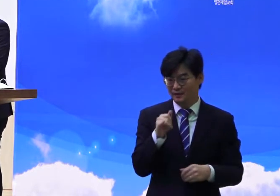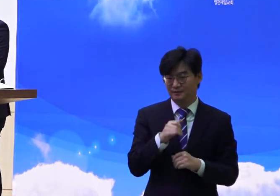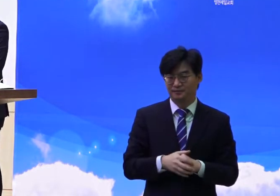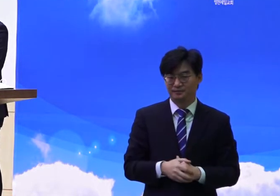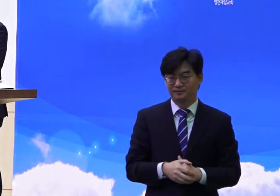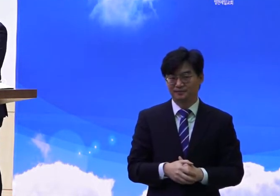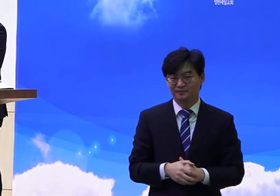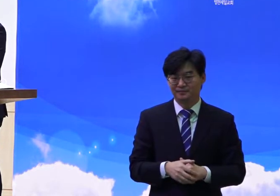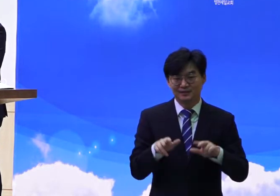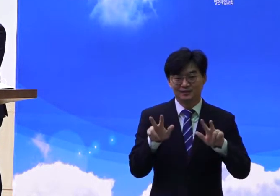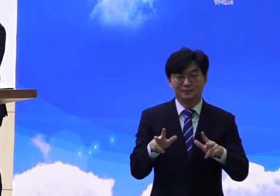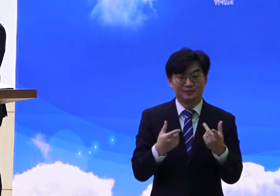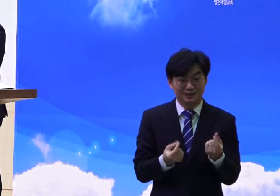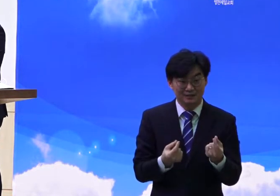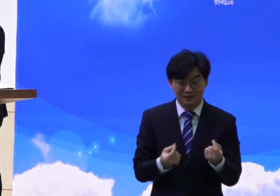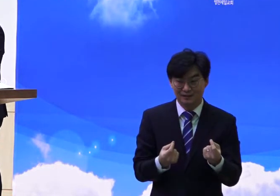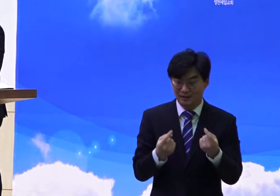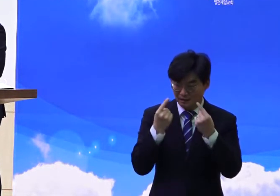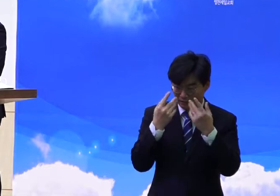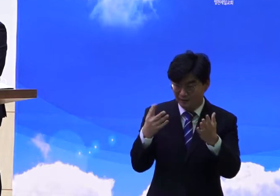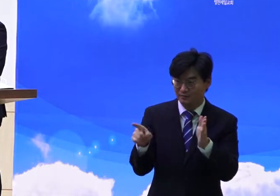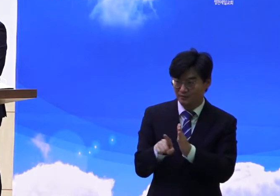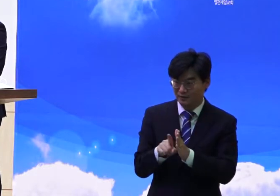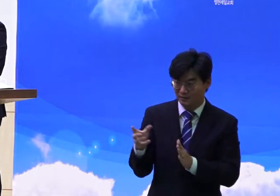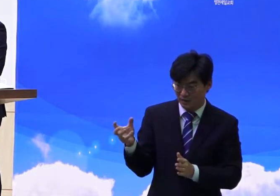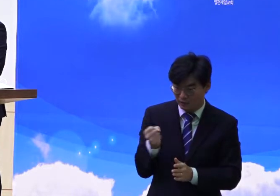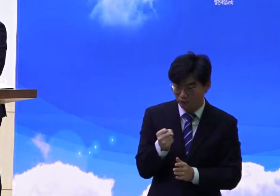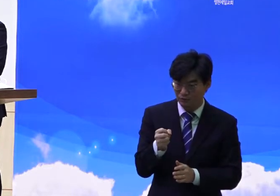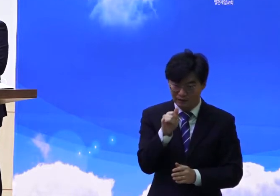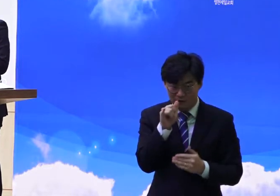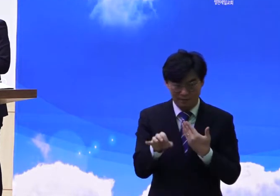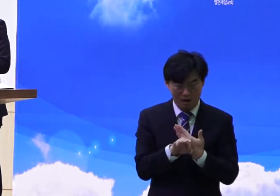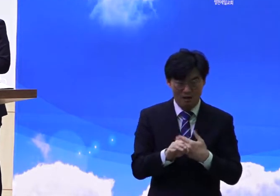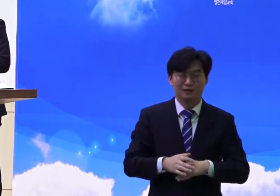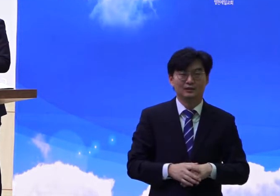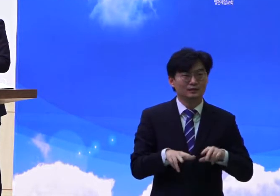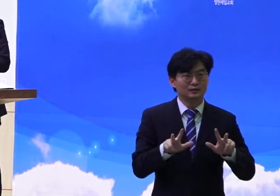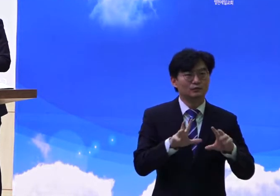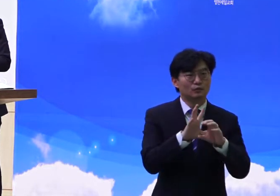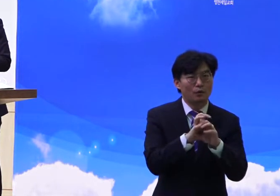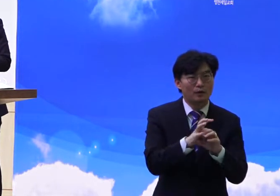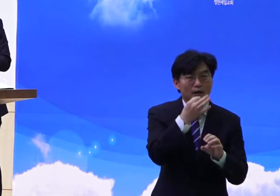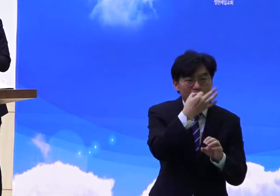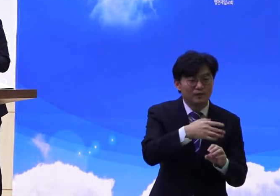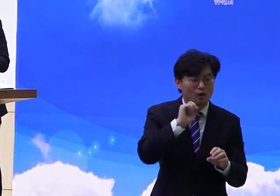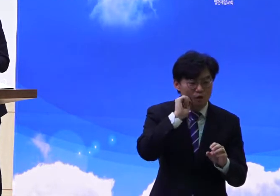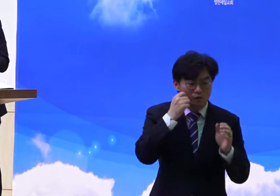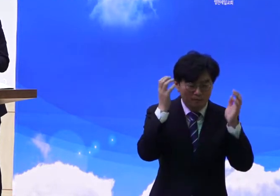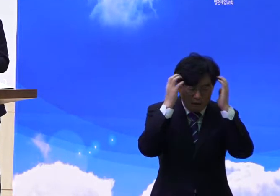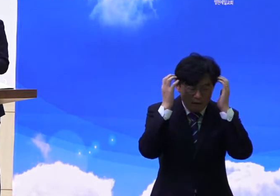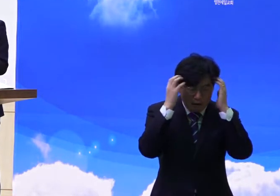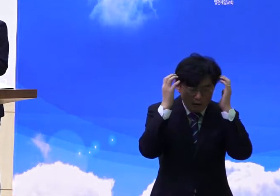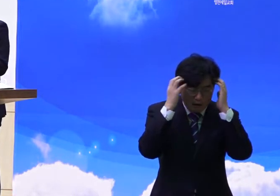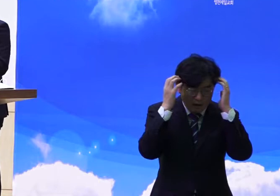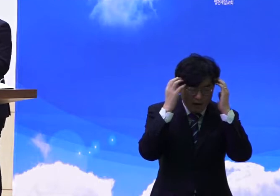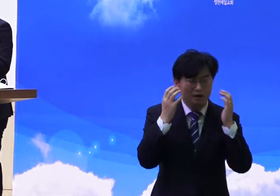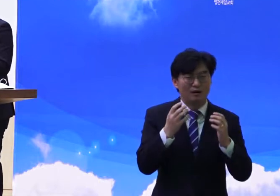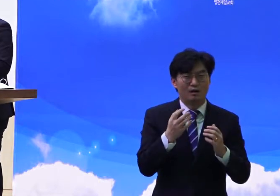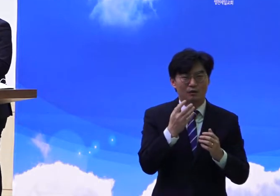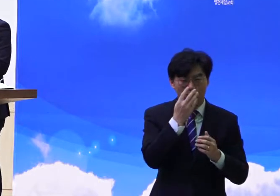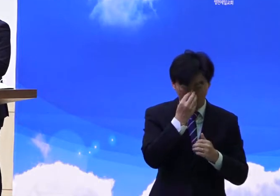때문에 우리는 정말 이 시대가 힘들고 어렵고 조금 더 극단적으로 말하면 정말 참담하기까지 한